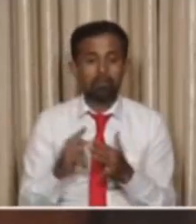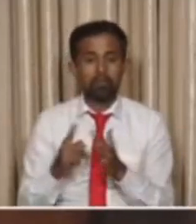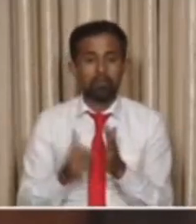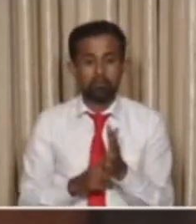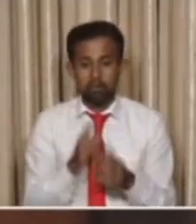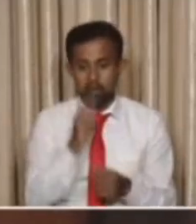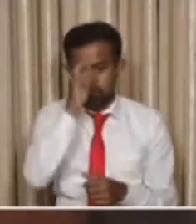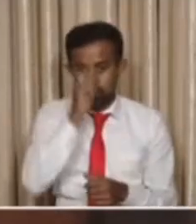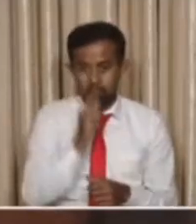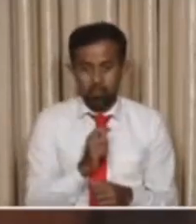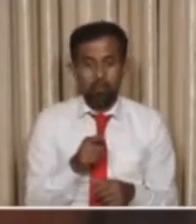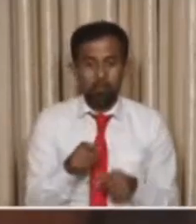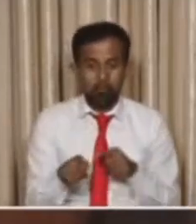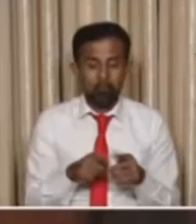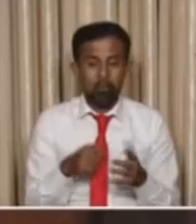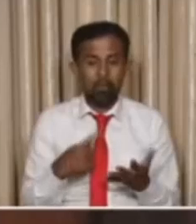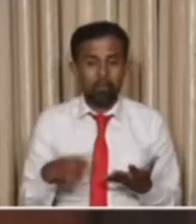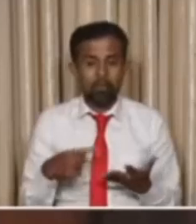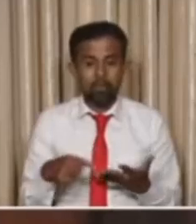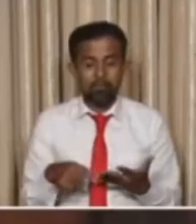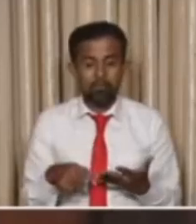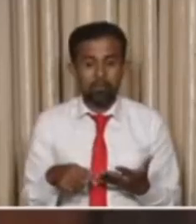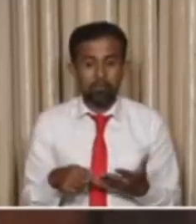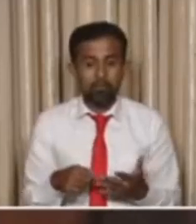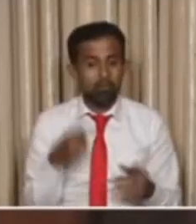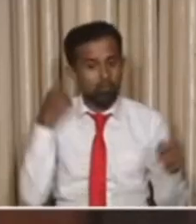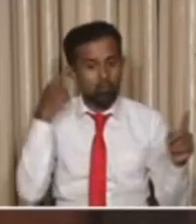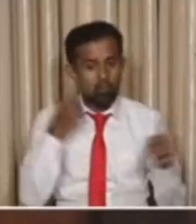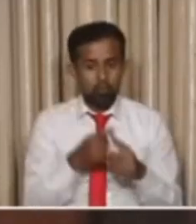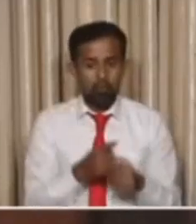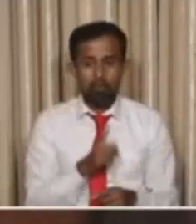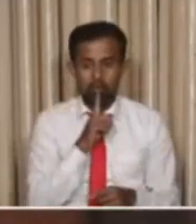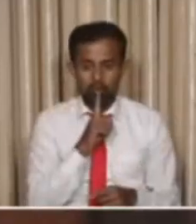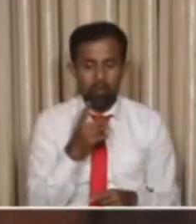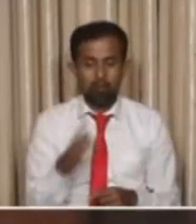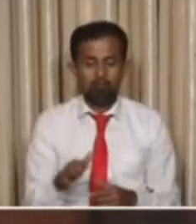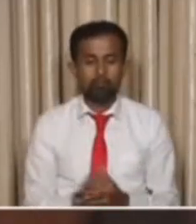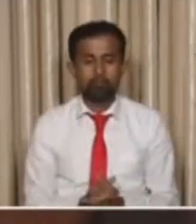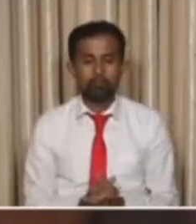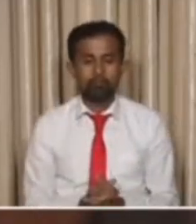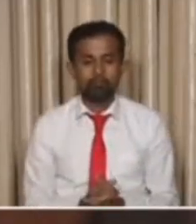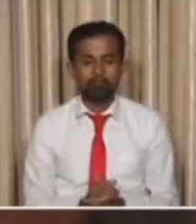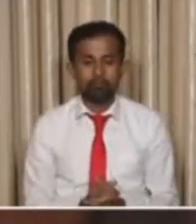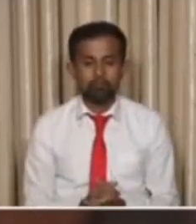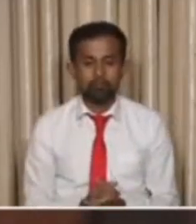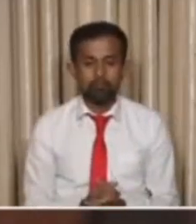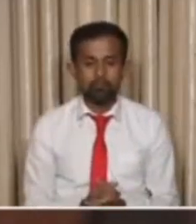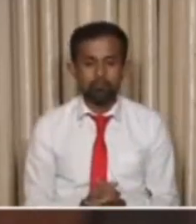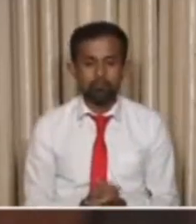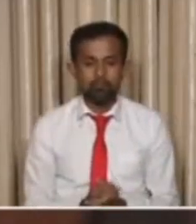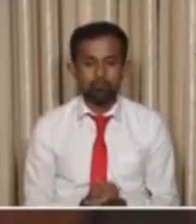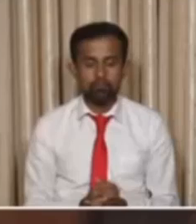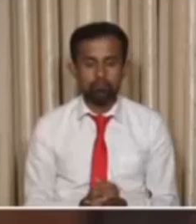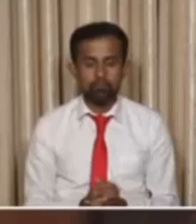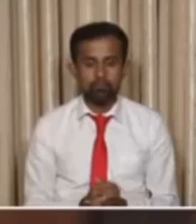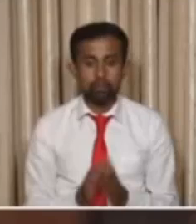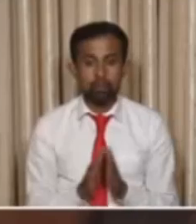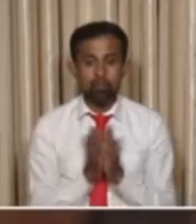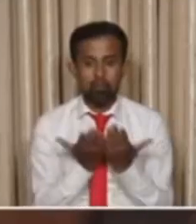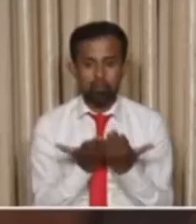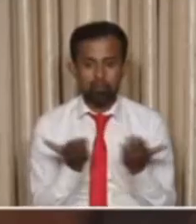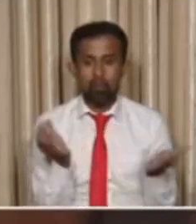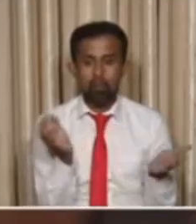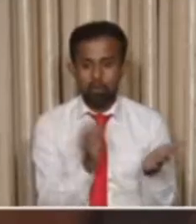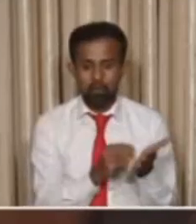என்றதையாவது சொல்லும். மாணவர்கள் சரியான வரலாறா தவறான வரலாறா என்று. அதே போலதான் இன்று எனக்கு ஒரு சந்தேகம் இருக்கின்றது, இந்த பாராளுமன்றம்